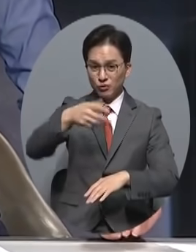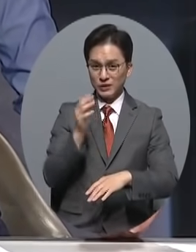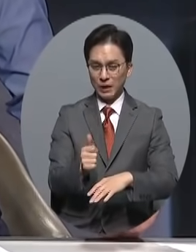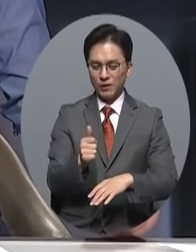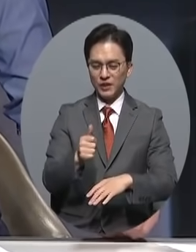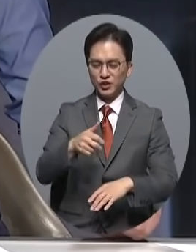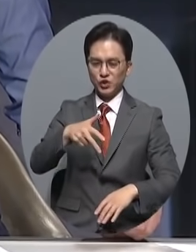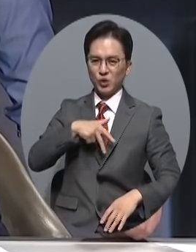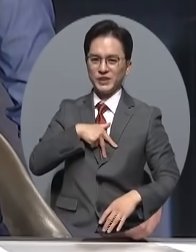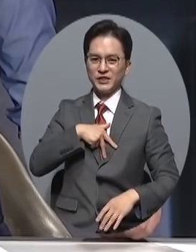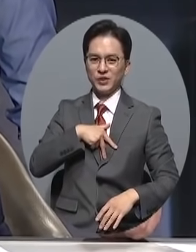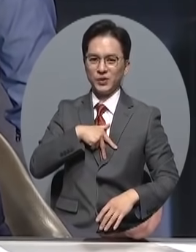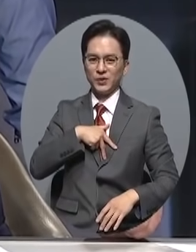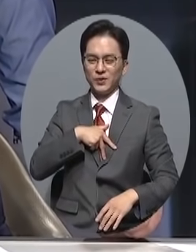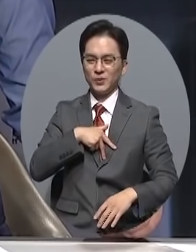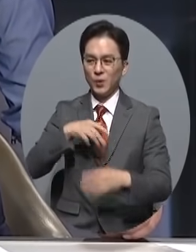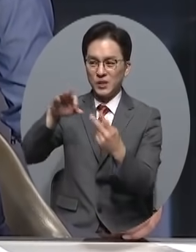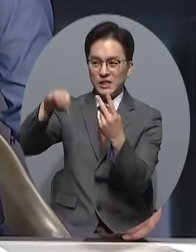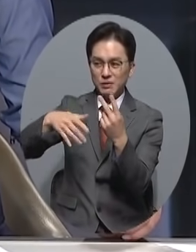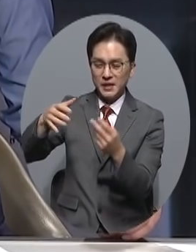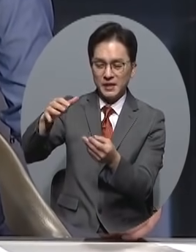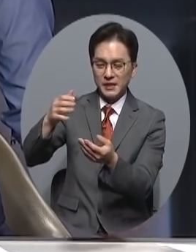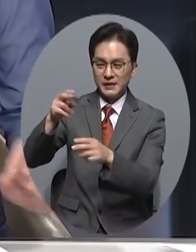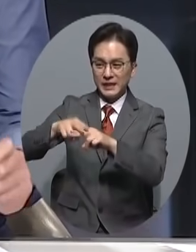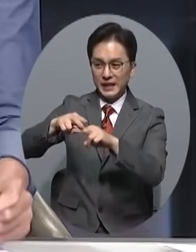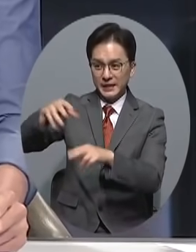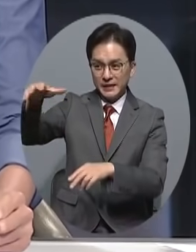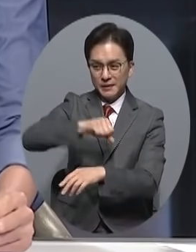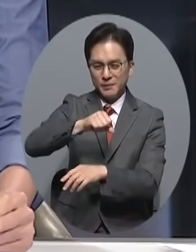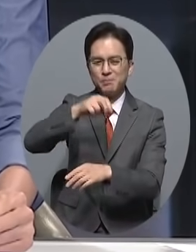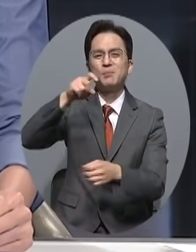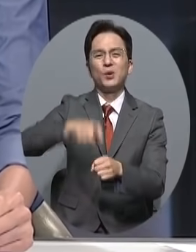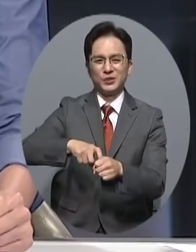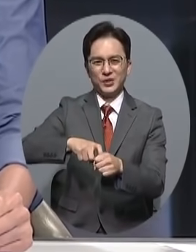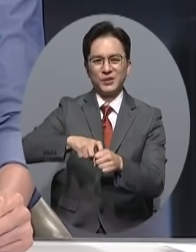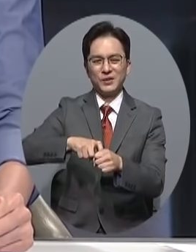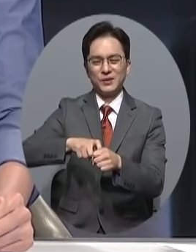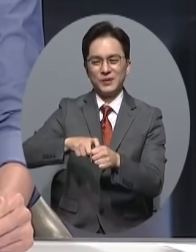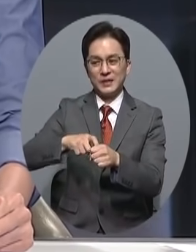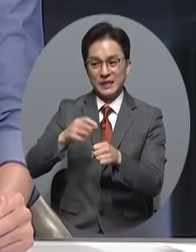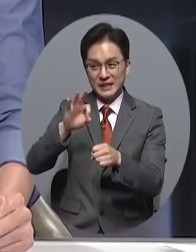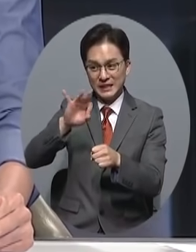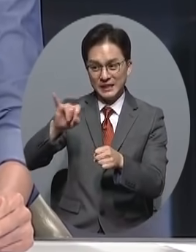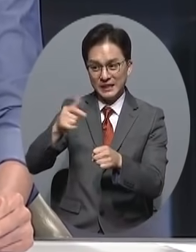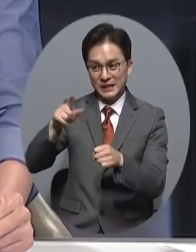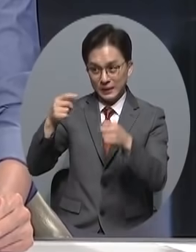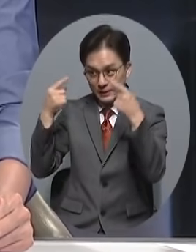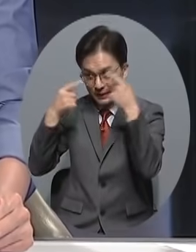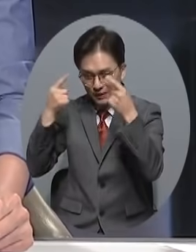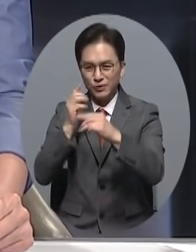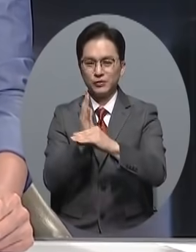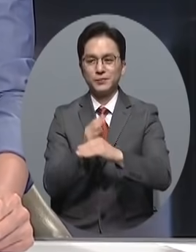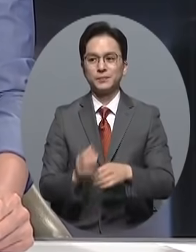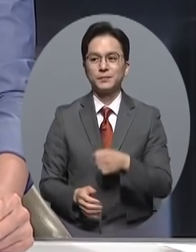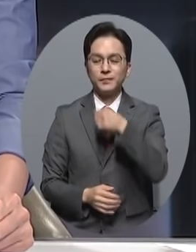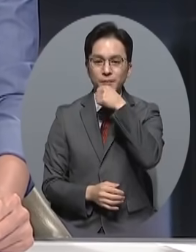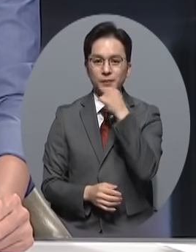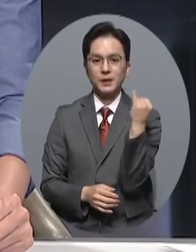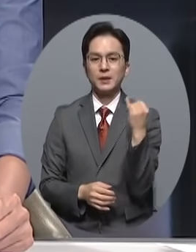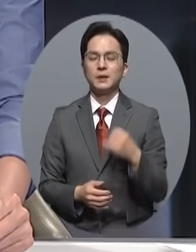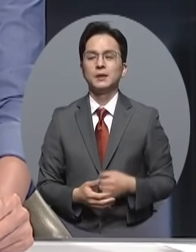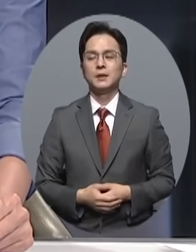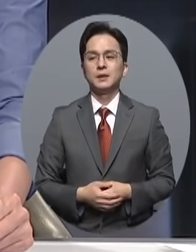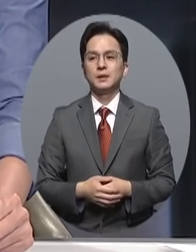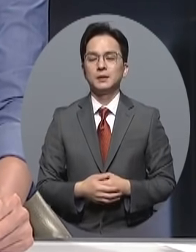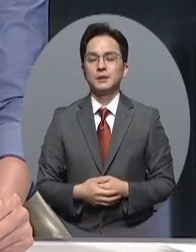대표에게 대장동에 관해 들은 게 많다라면서 말을 아끼는데 이 대표와 그 측근을 의심하는 거 아니냐, 이 지사와 그